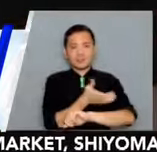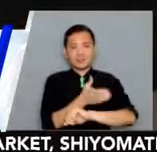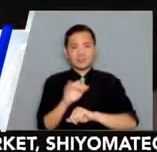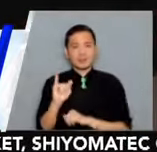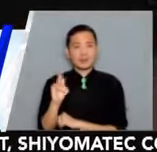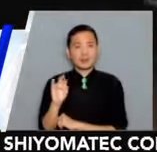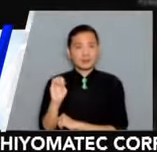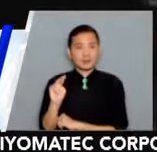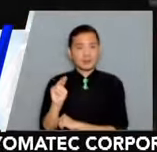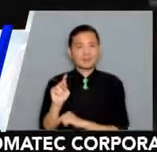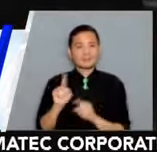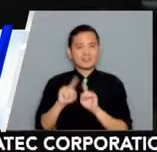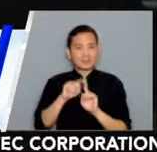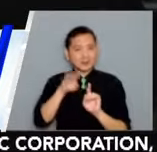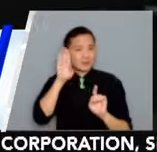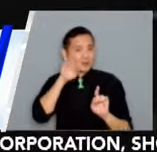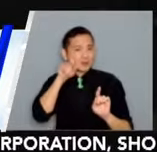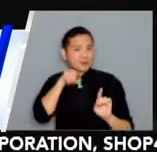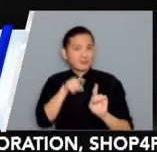sa Pampanga.